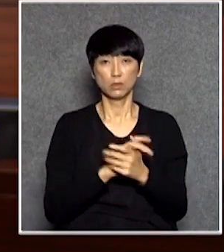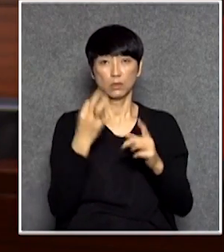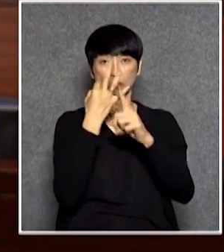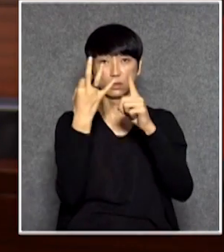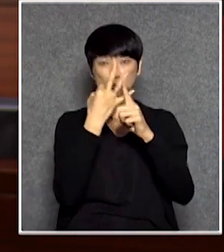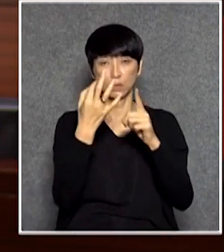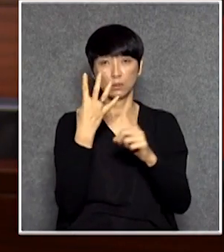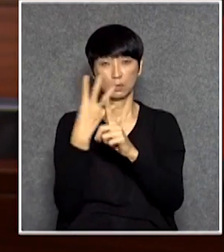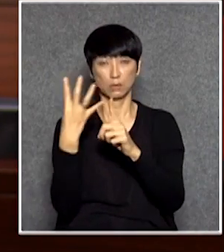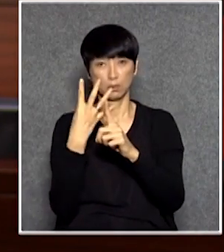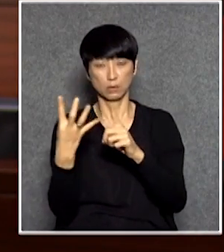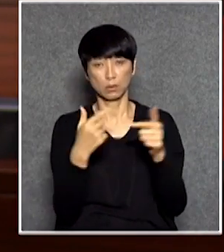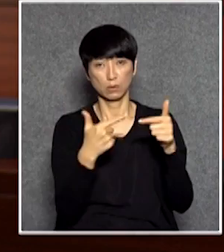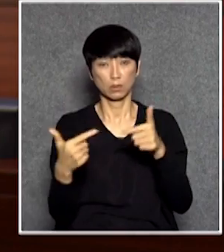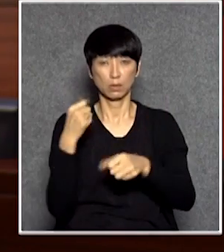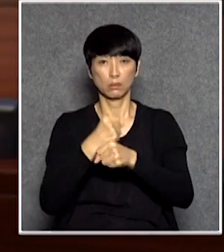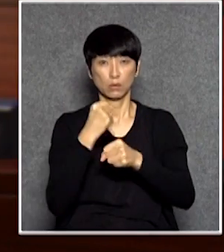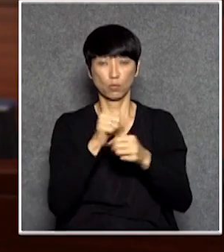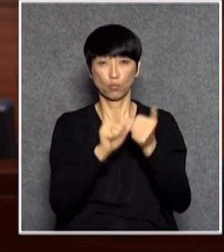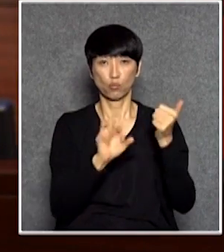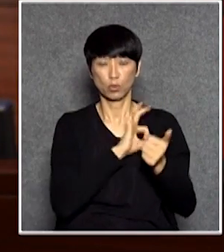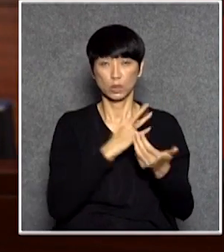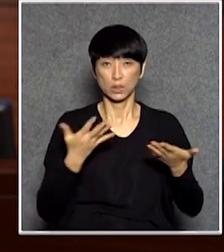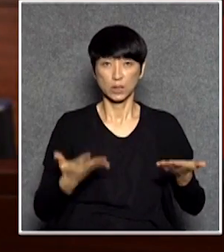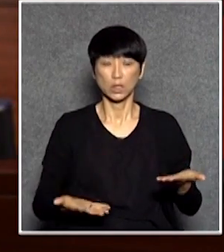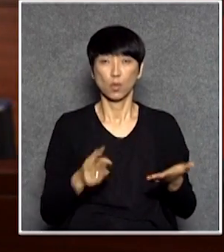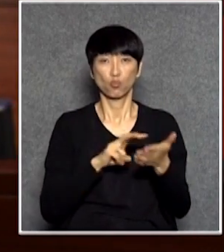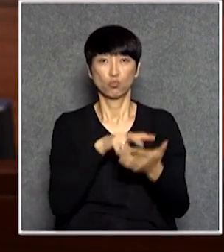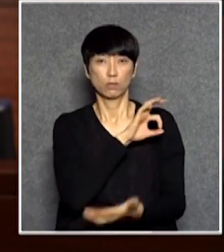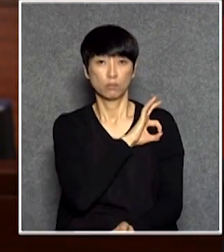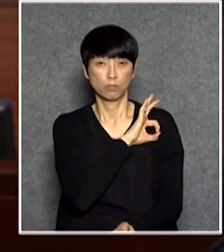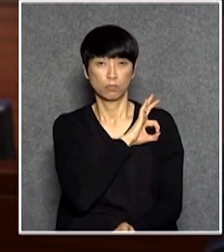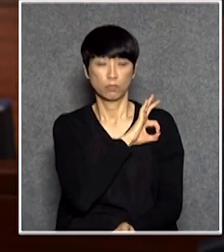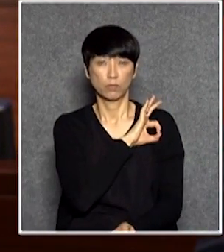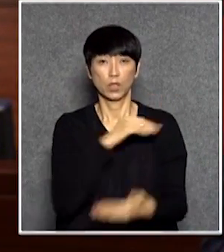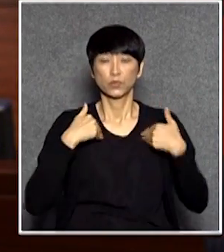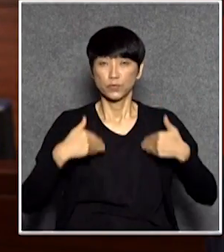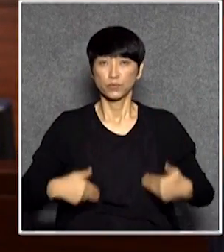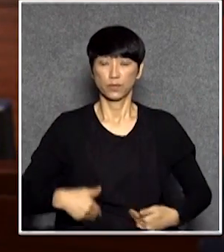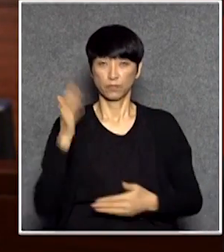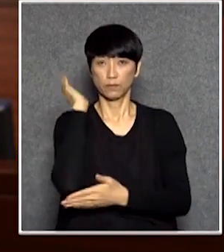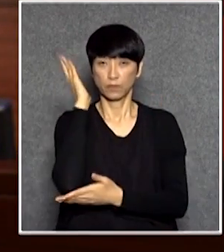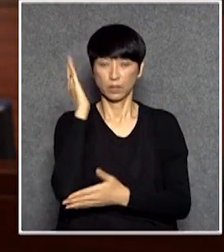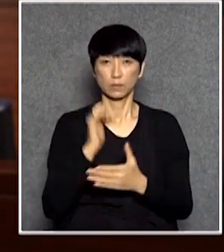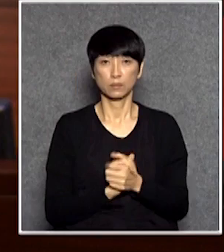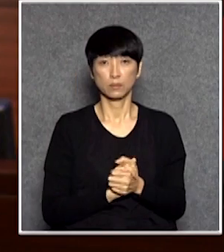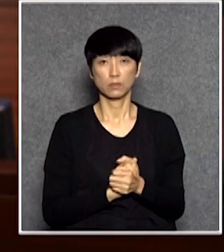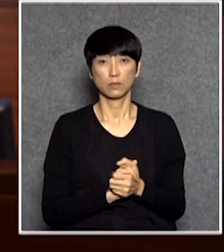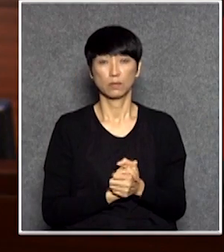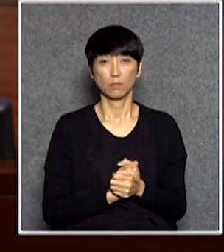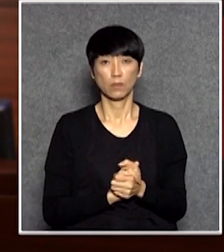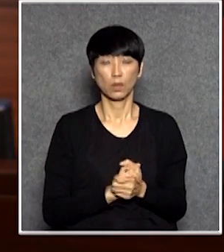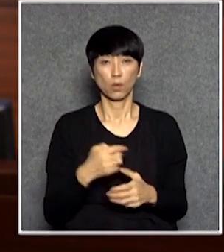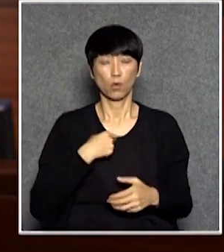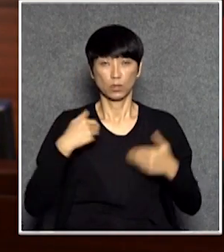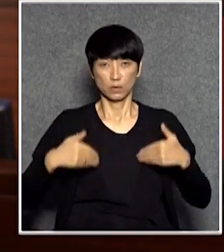屆。所以今日雖然我喺呢個議事堂咧，用一個立法會議員嘅身份發言，但我心中都記住我是全國政協委